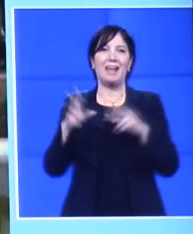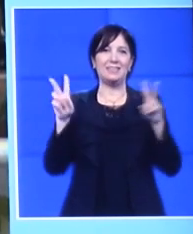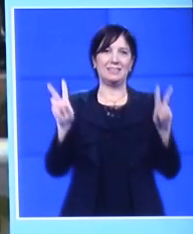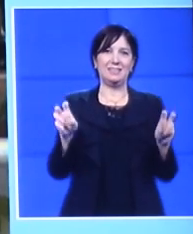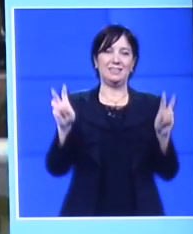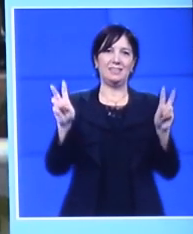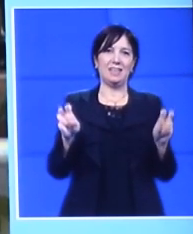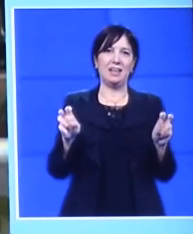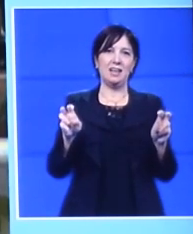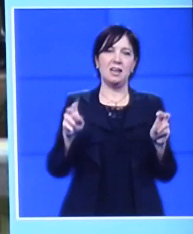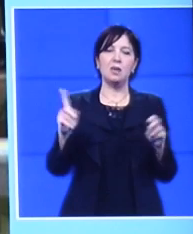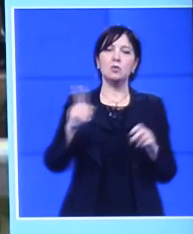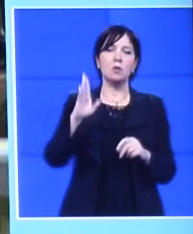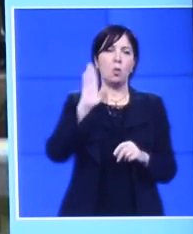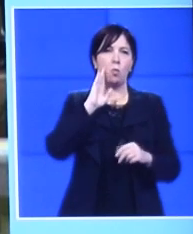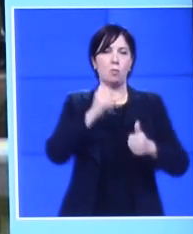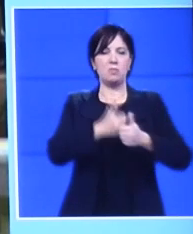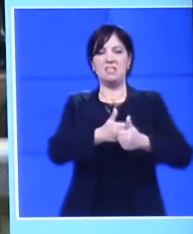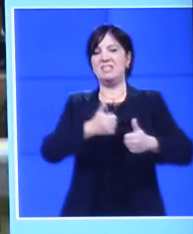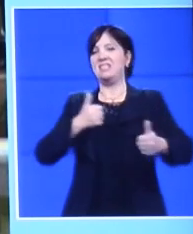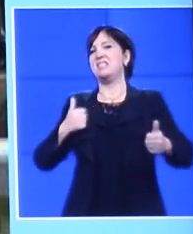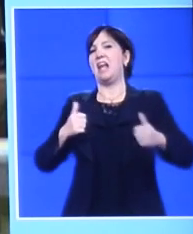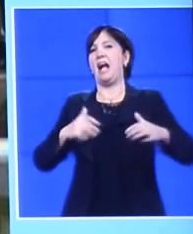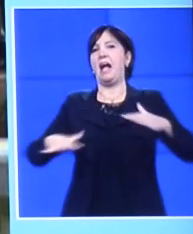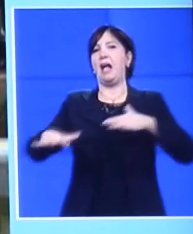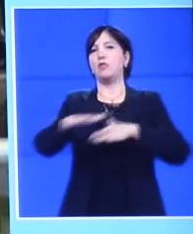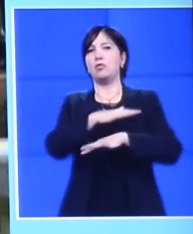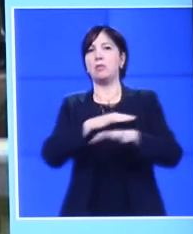Non era un uomo distaccato dal popolo.